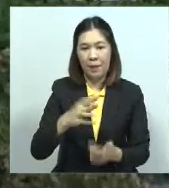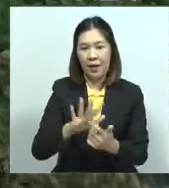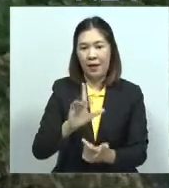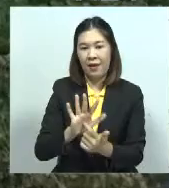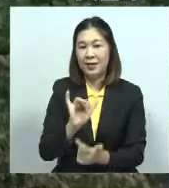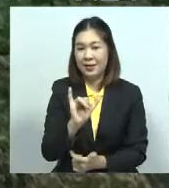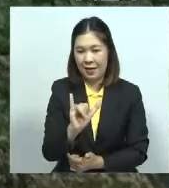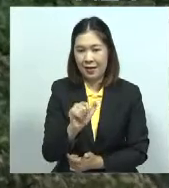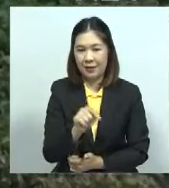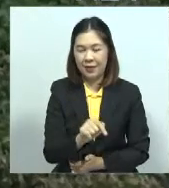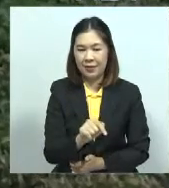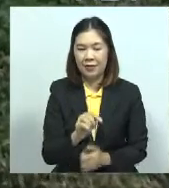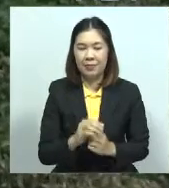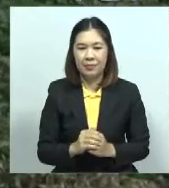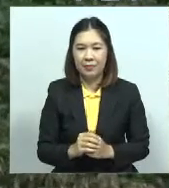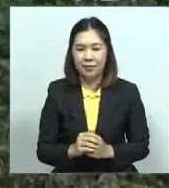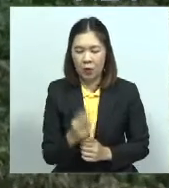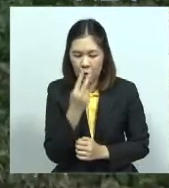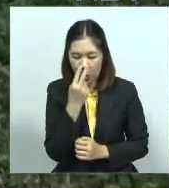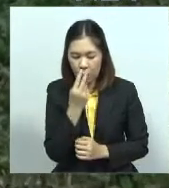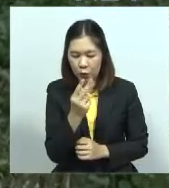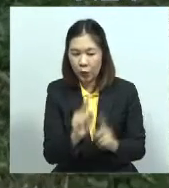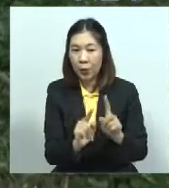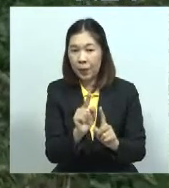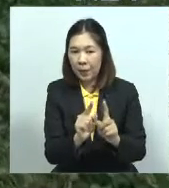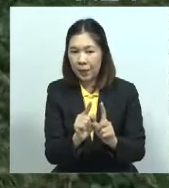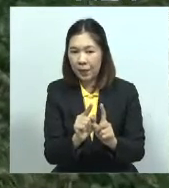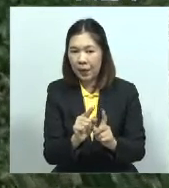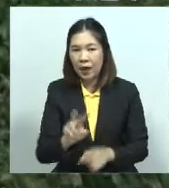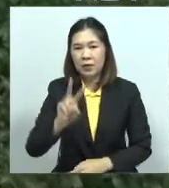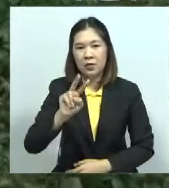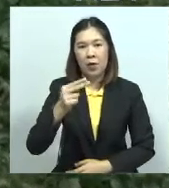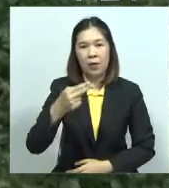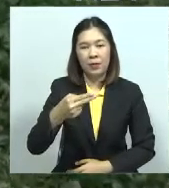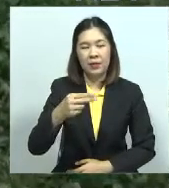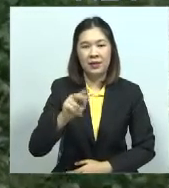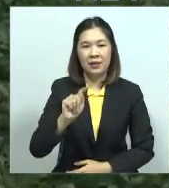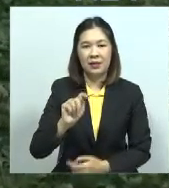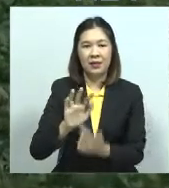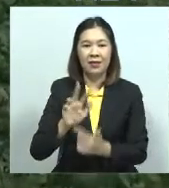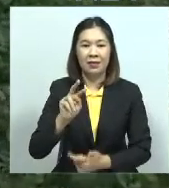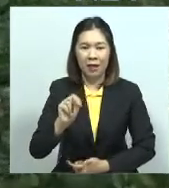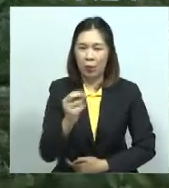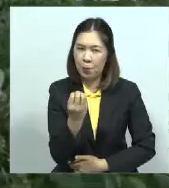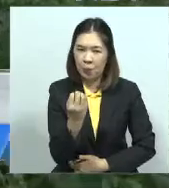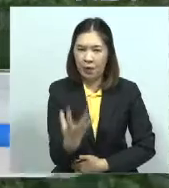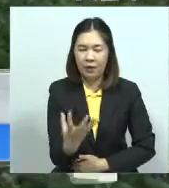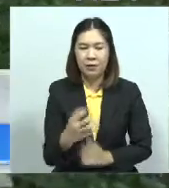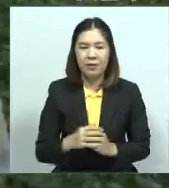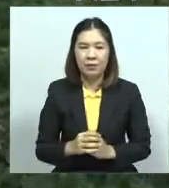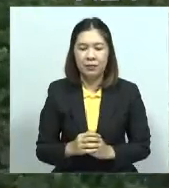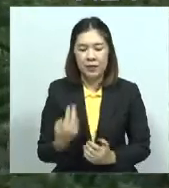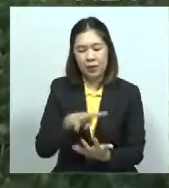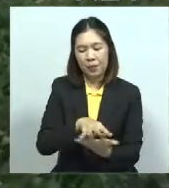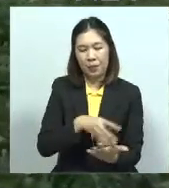าชัยคำนวณโดยปริมาณคร่าวๆประมาณ 20,000 ตันครับซึ่งถือว่าเป็นปริมาณที่เยอะมากนะครับแล้วก็ต้องวางแ